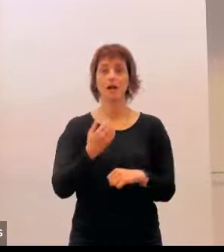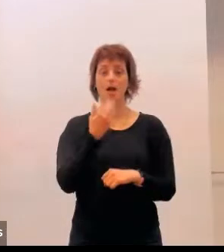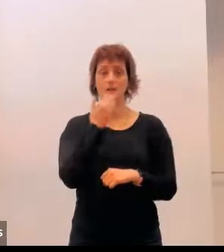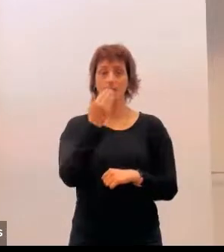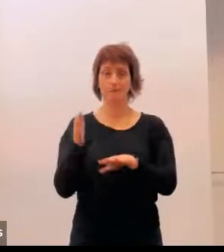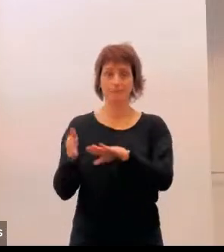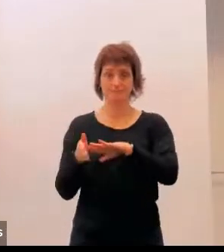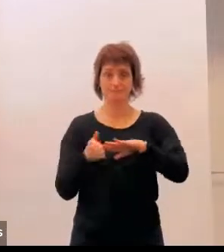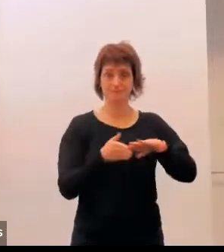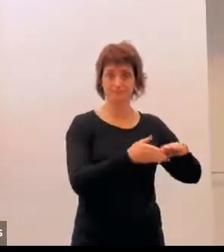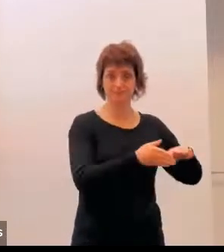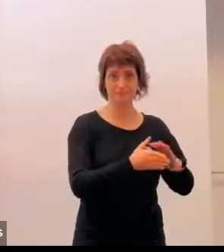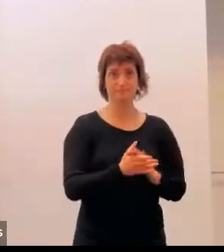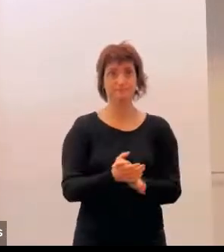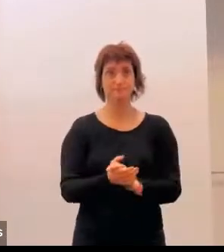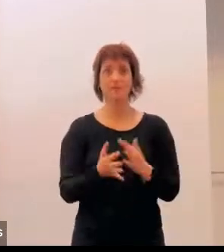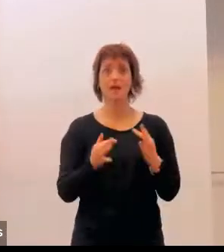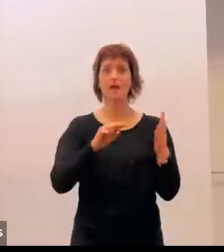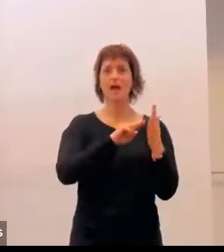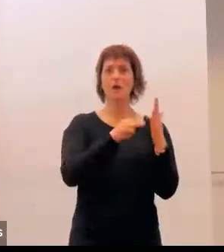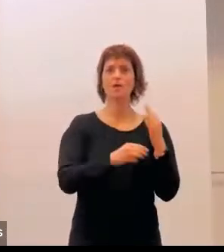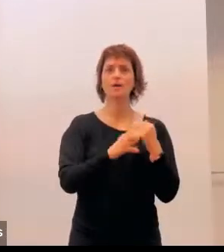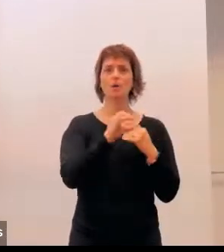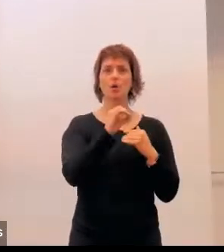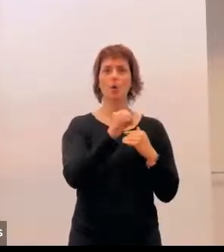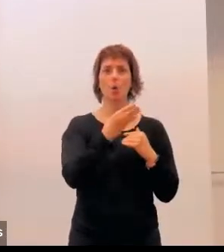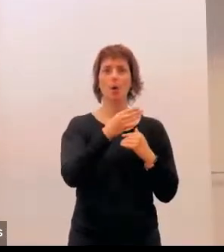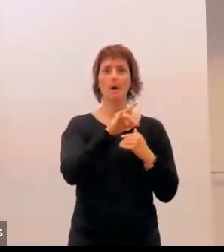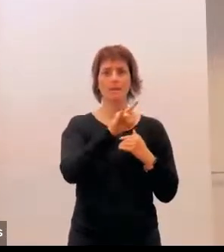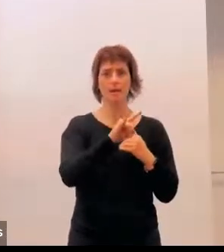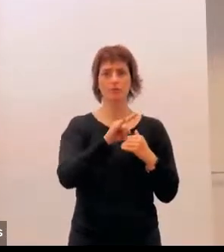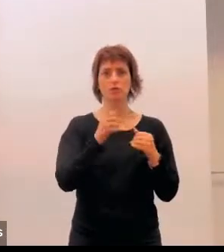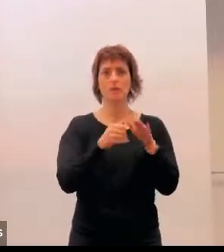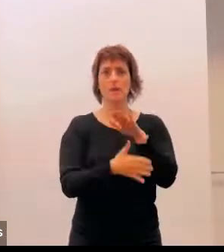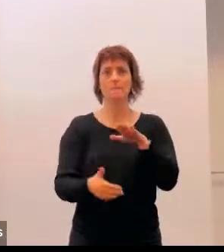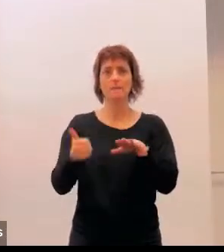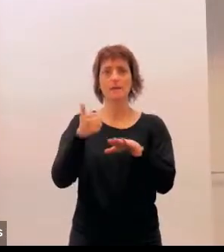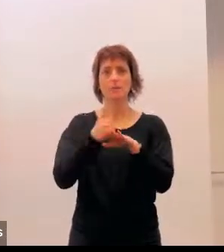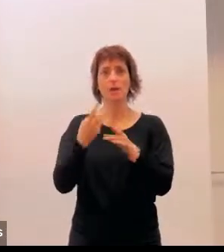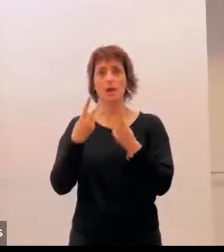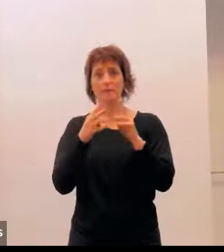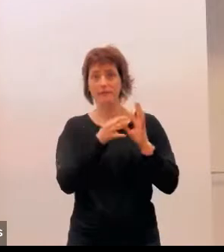Nous poursuivons avec une convention entre l'OMH, la métropole, la ville pour Aussonville.